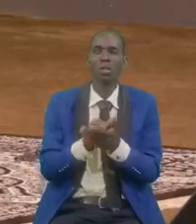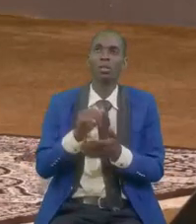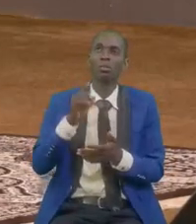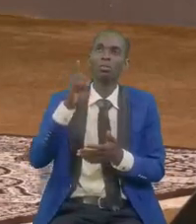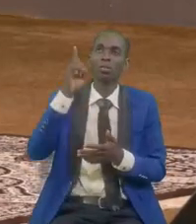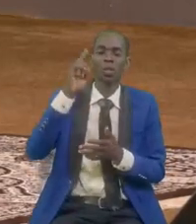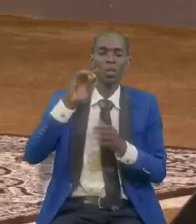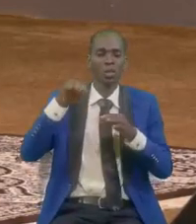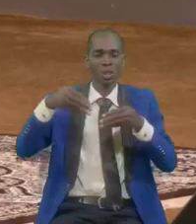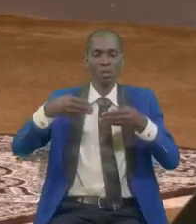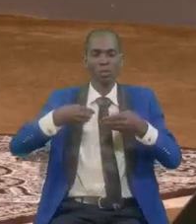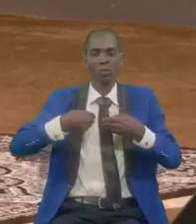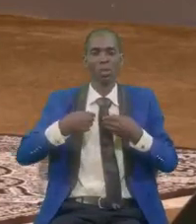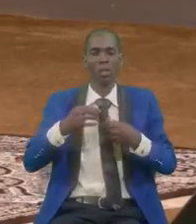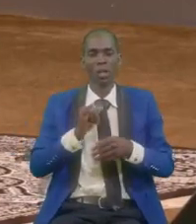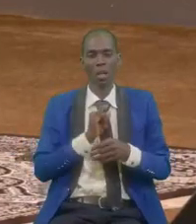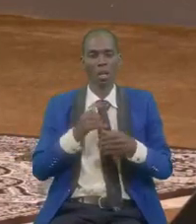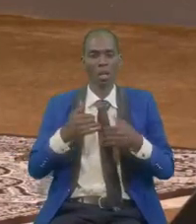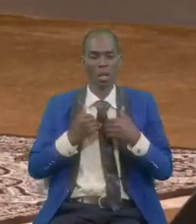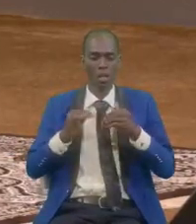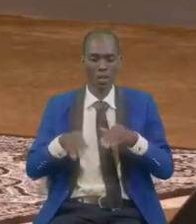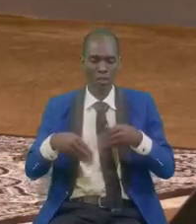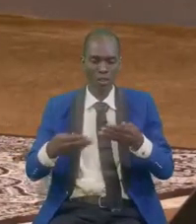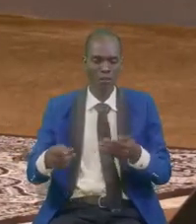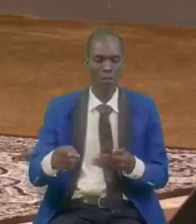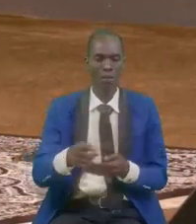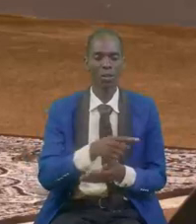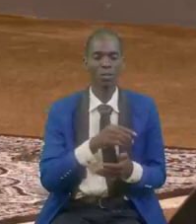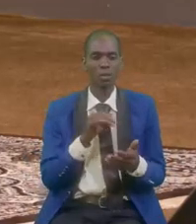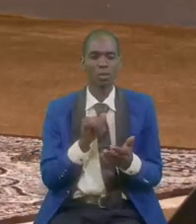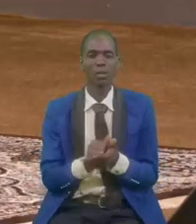m'as donnée, afin qu'ils soient